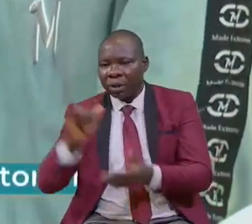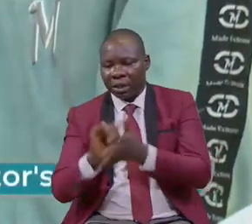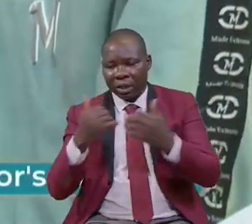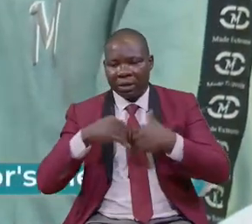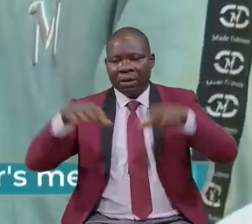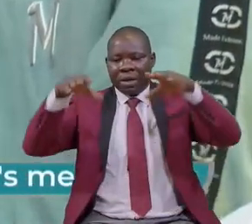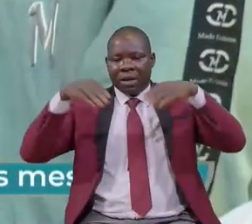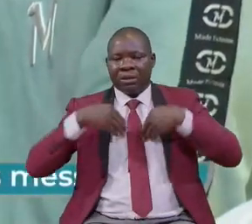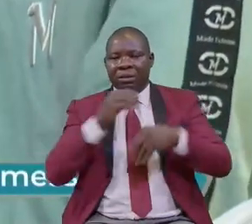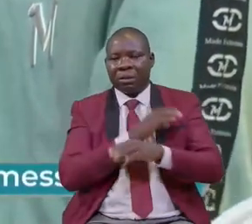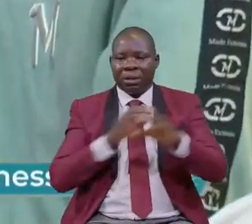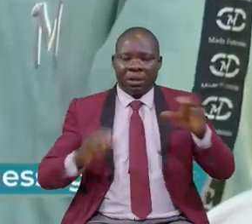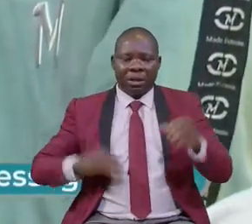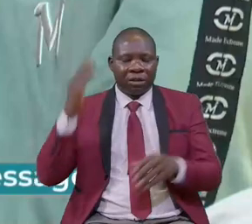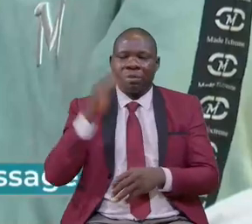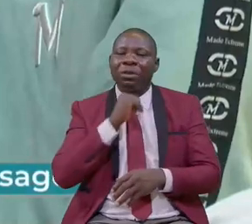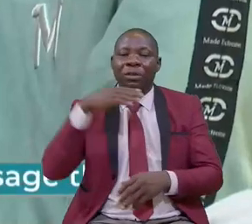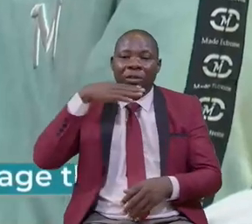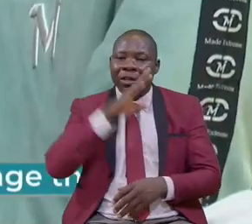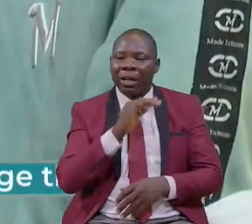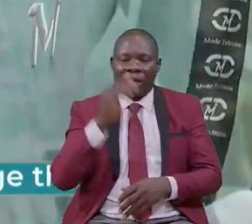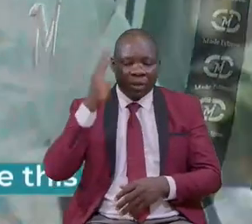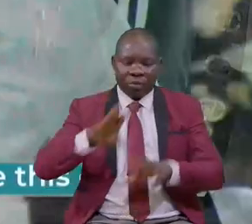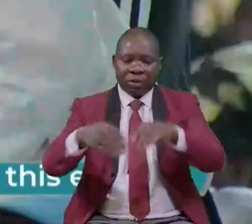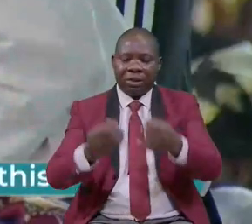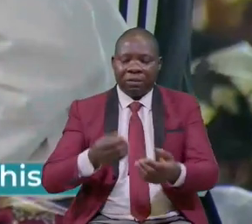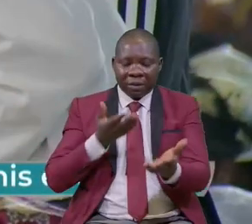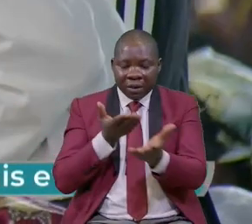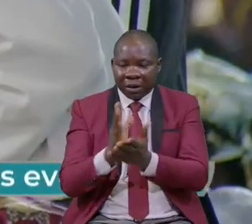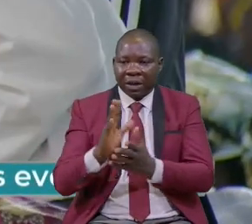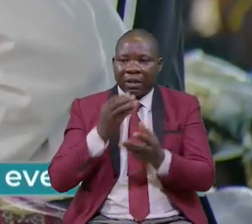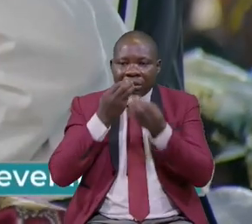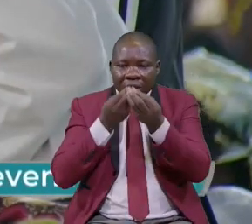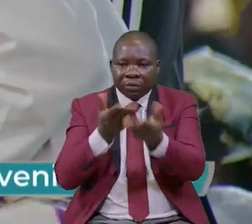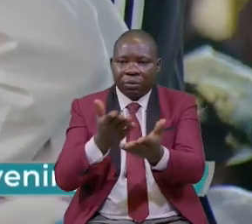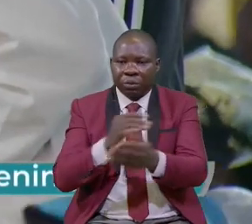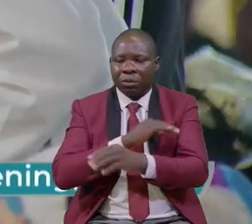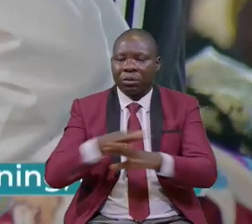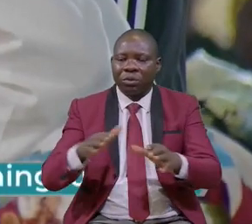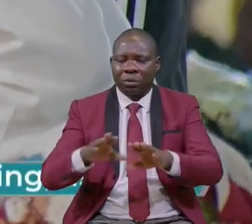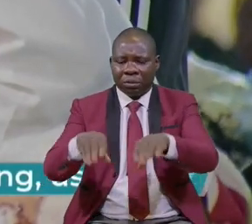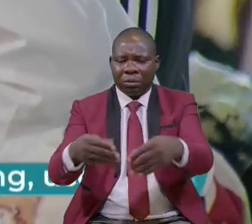numéros, donnez-les pour qu'on puisse vous joindre facilement.